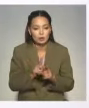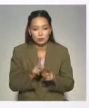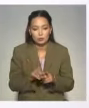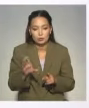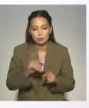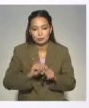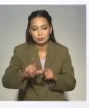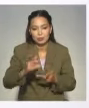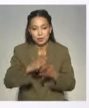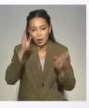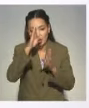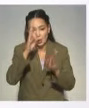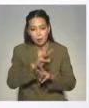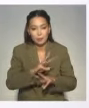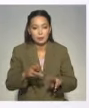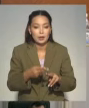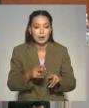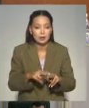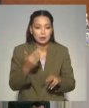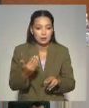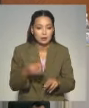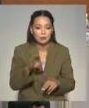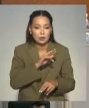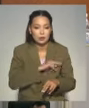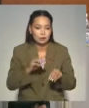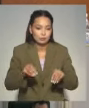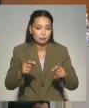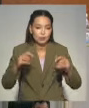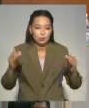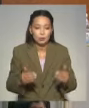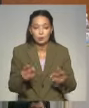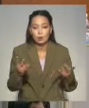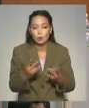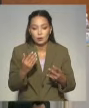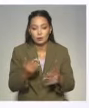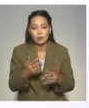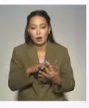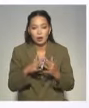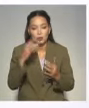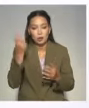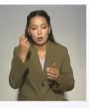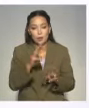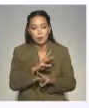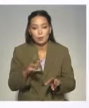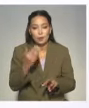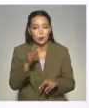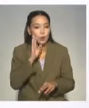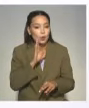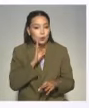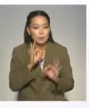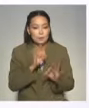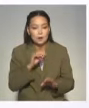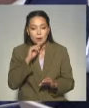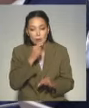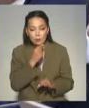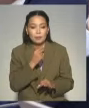Осылай деген экология министрі су көп жұмсалатын дақылдарды егуді азайтуды ұсынды. Бұл ретте ауыл шаруашылығы министрі суды тиімді тұтынудың